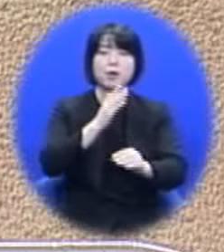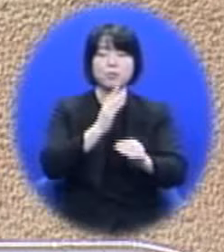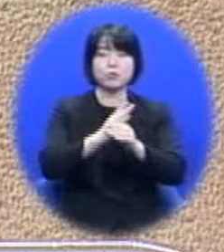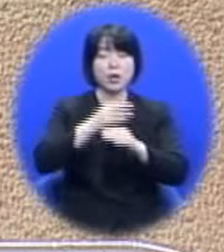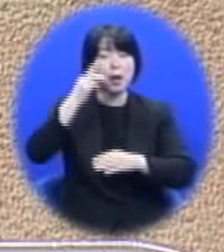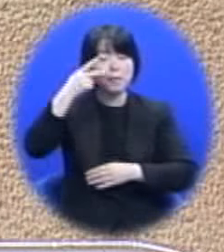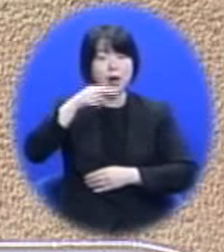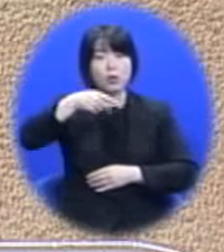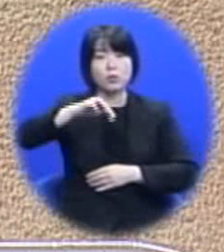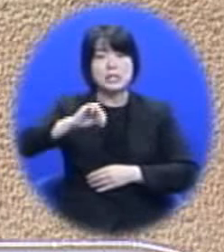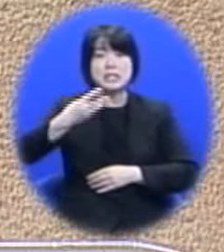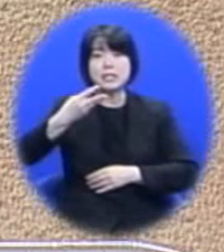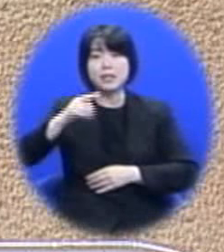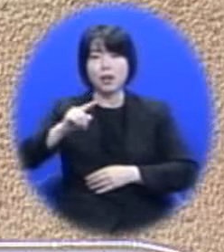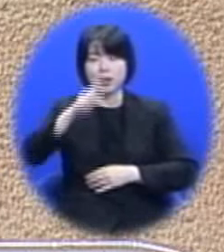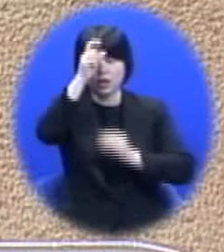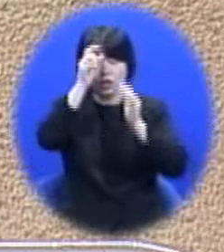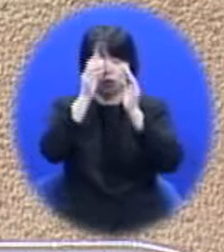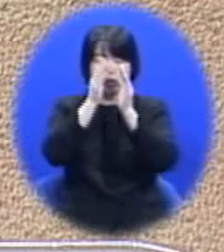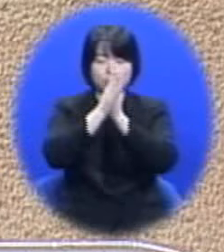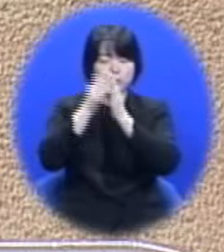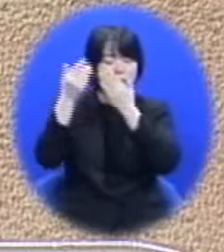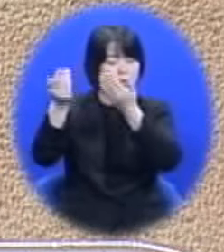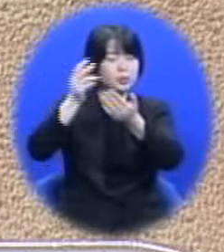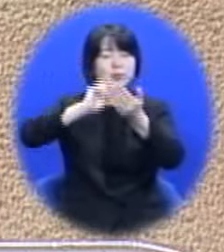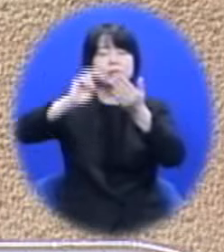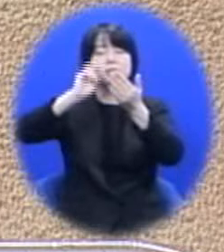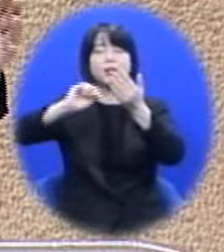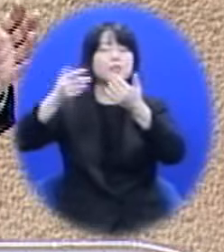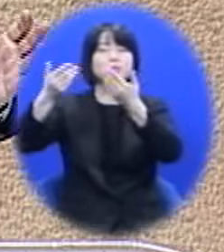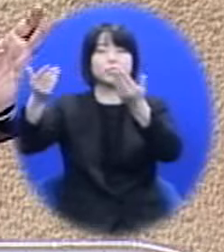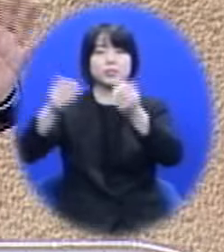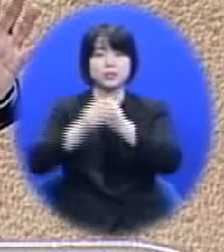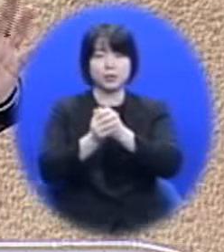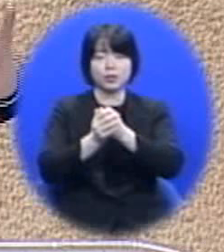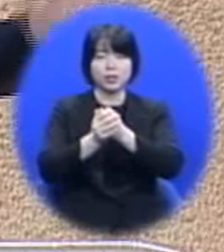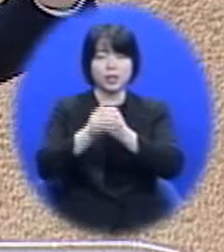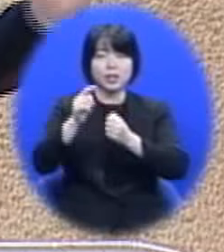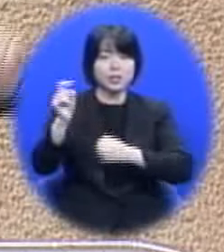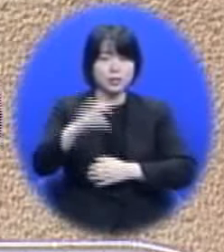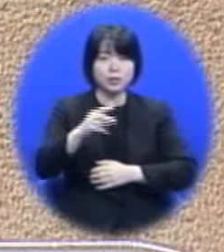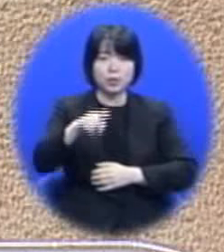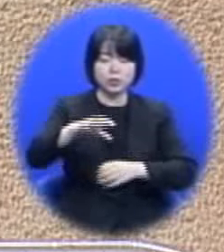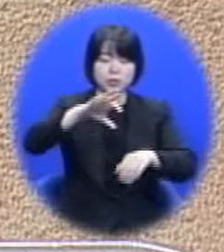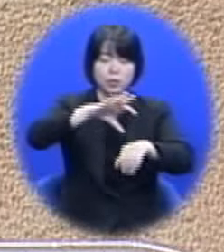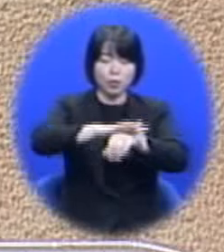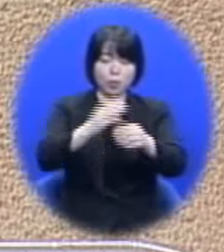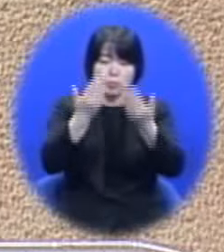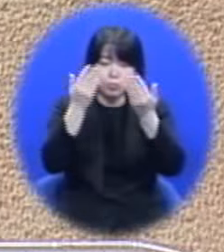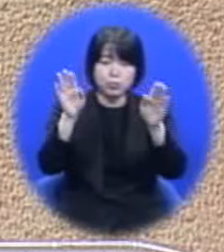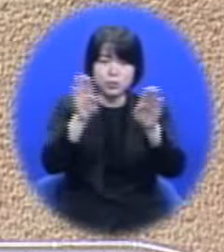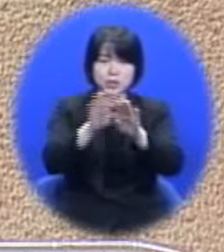실라가 기도하고 찬송했습니다. 그리고 옥문이 흔들리는 지진이 일어났어요.